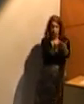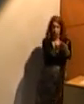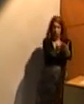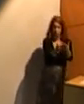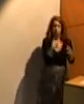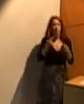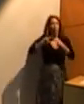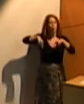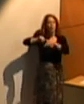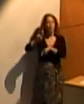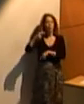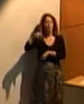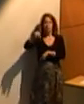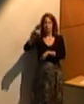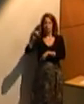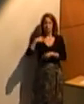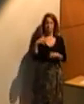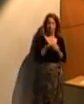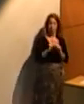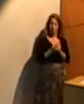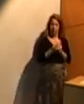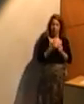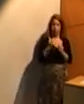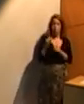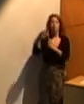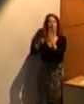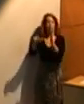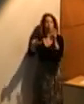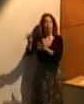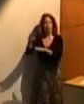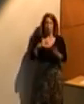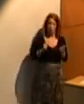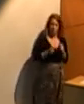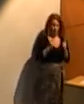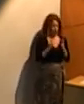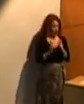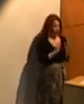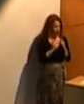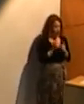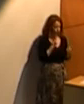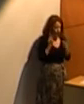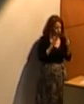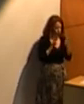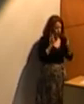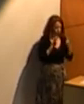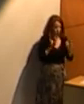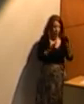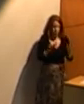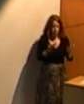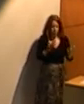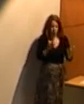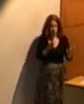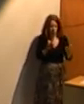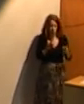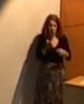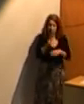comité qui a travaillé sur la révision du texte 74 et on a bien vu quand on travaillait à l'unesco sur ces questions là que de plus en plus